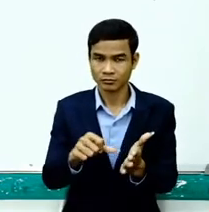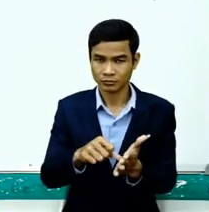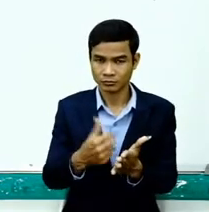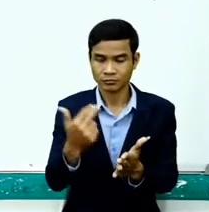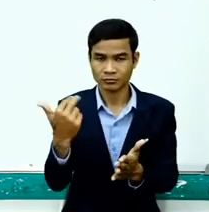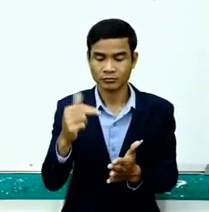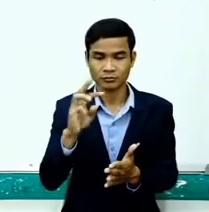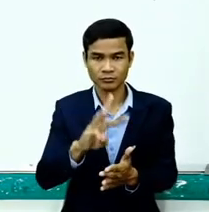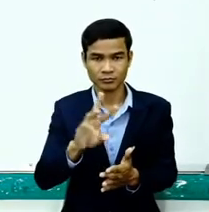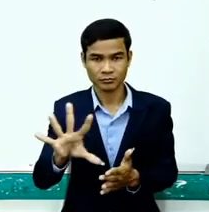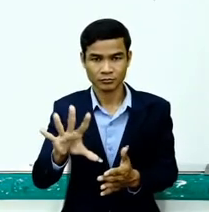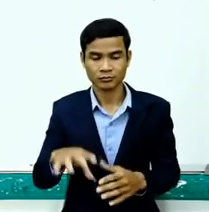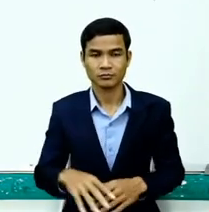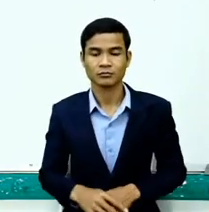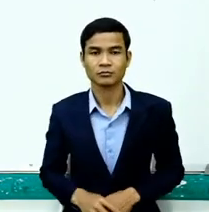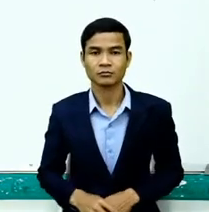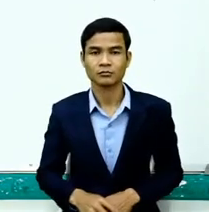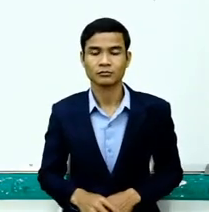35 មើល